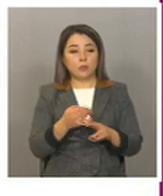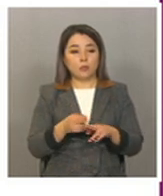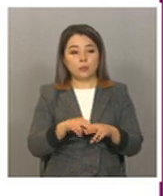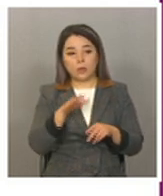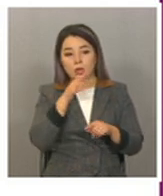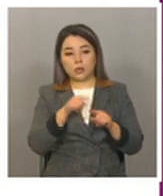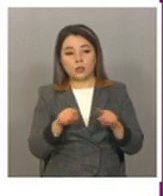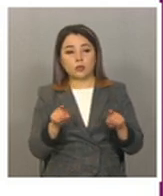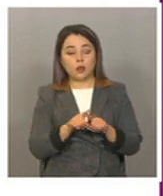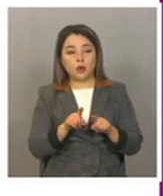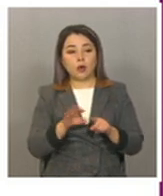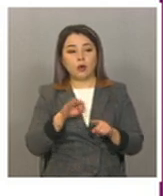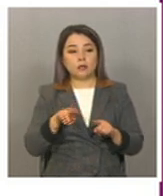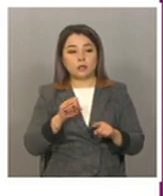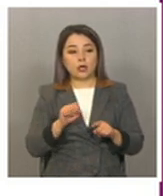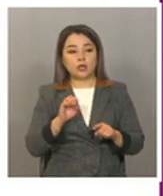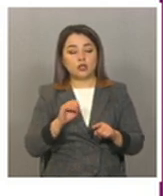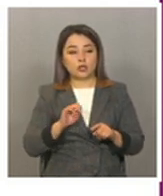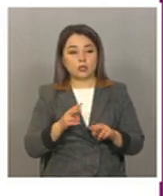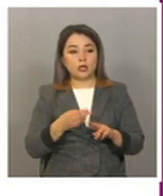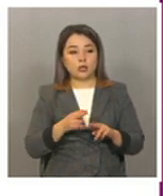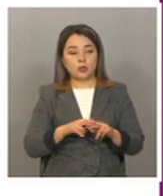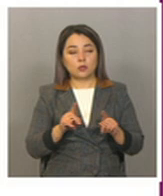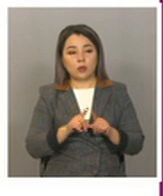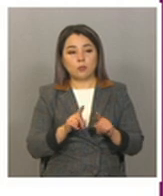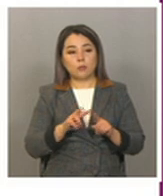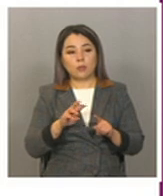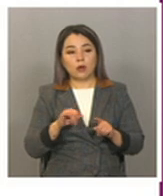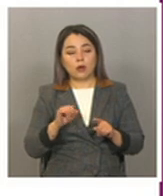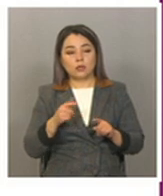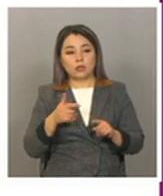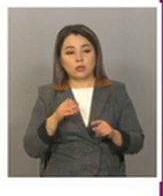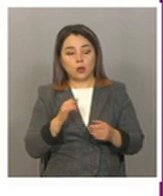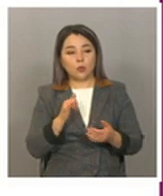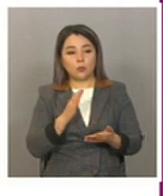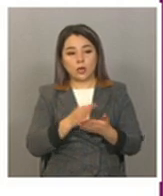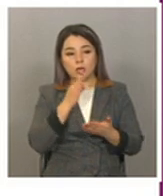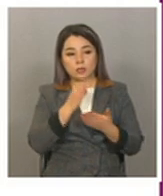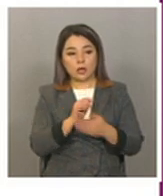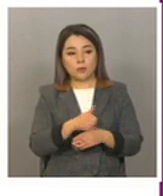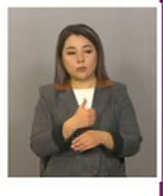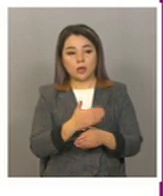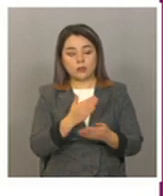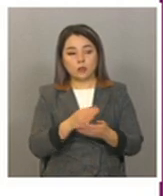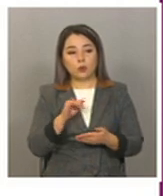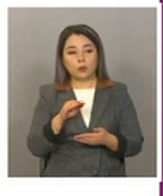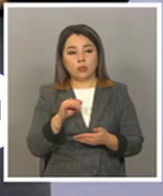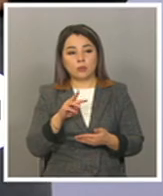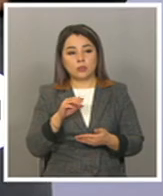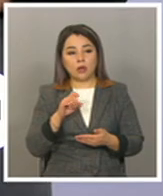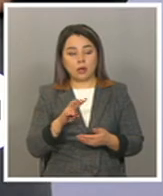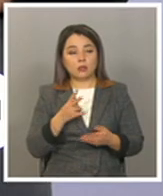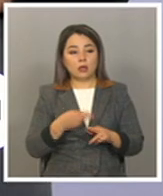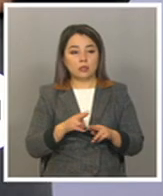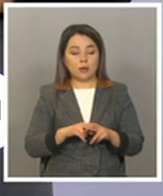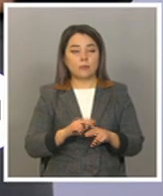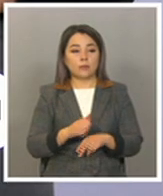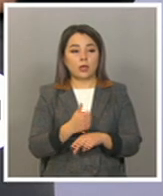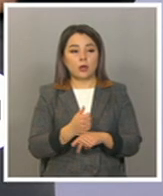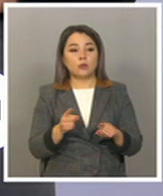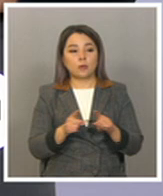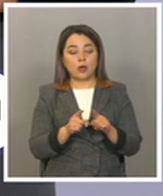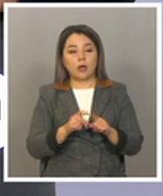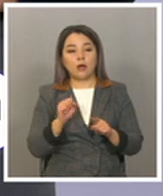Орда Ежен ұлысындағы Маңғыстау билеушісі Тайқожаның ұлы еді. Тоқтамыс хан Мәуреннахрдың билеушісі болған